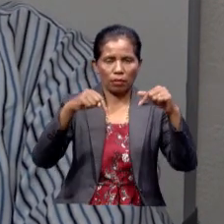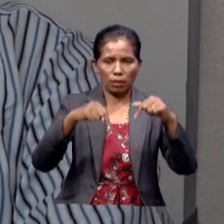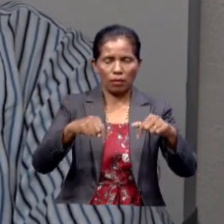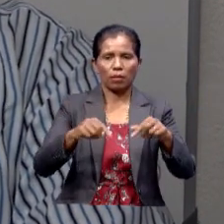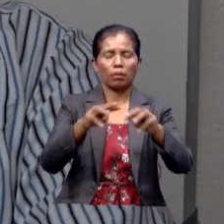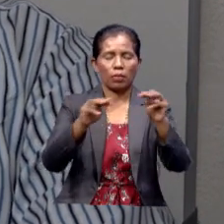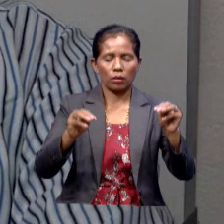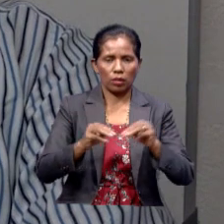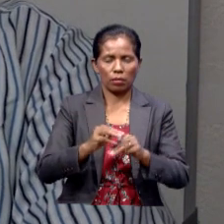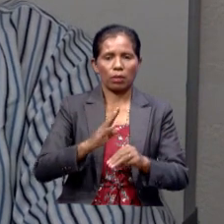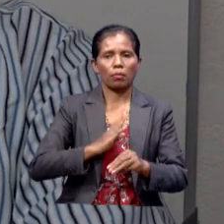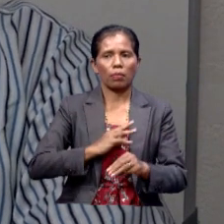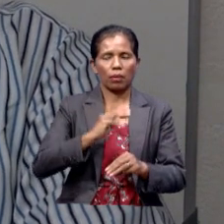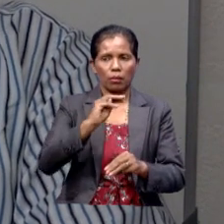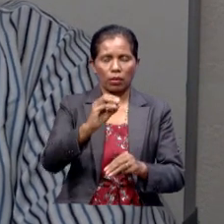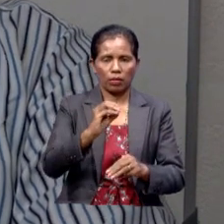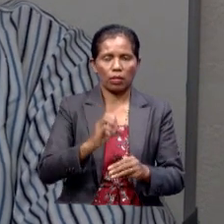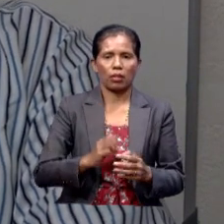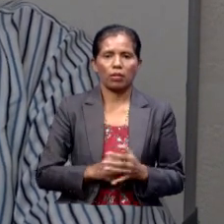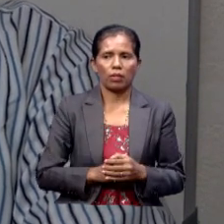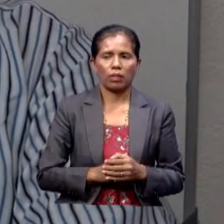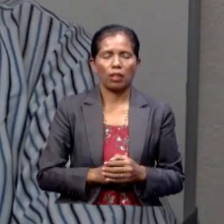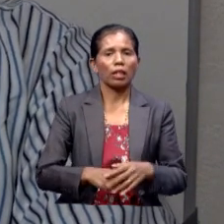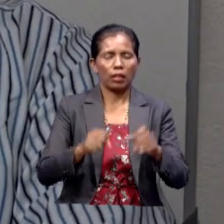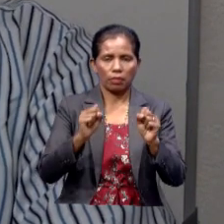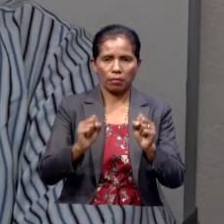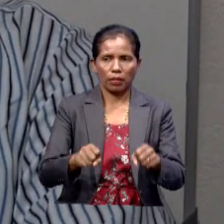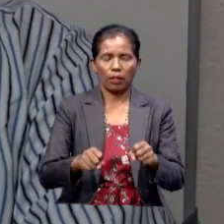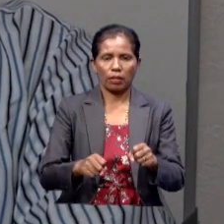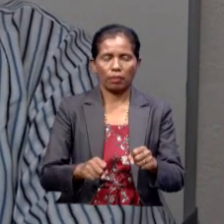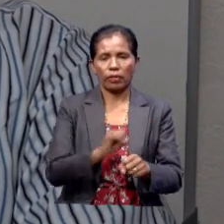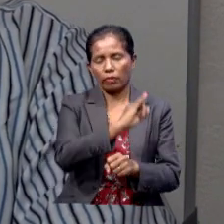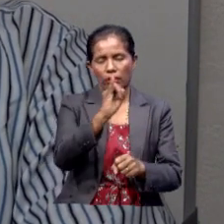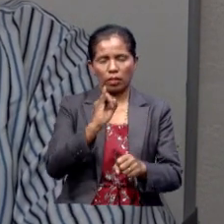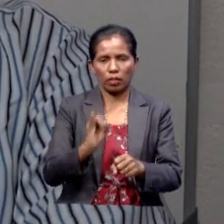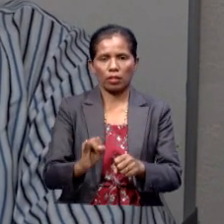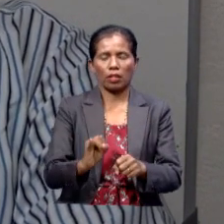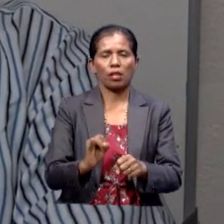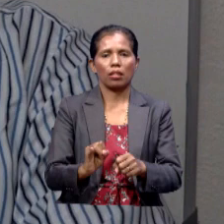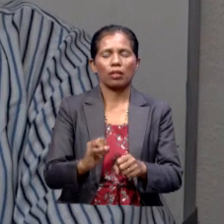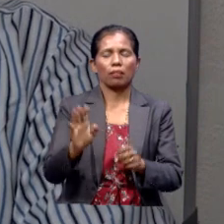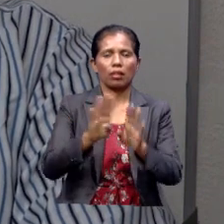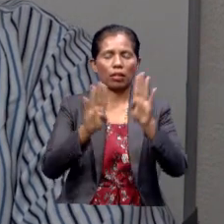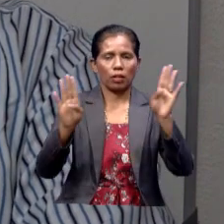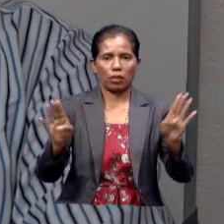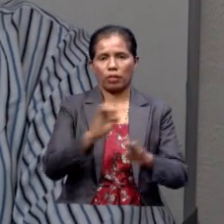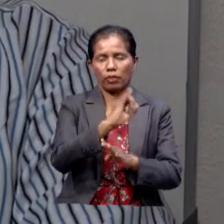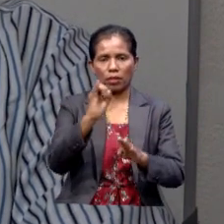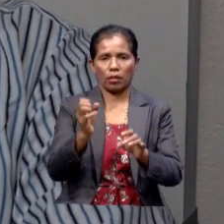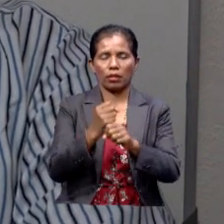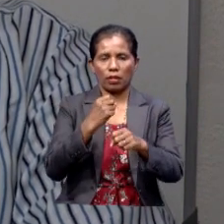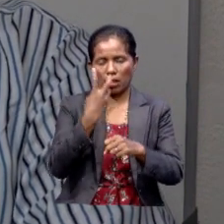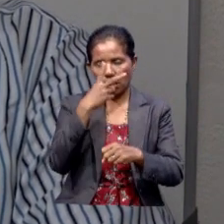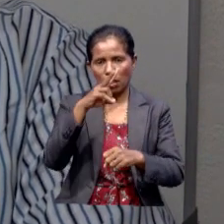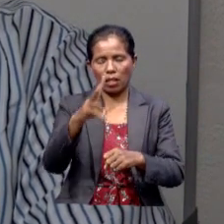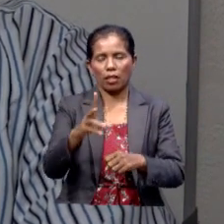munisipu Bobonaru PNTL munisipu Bobonaru atu nune parte investigasun kriminal bele loke investigasun uri hare